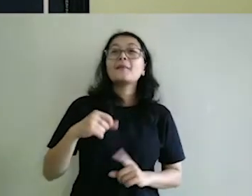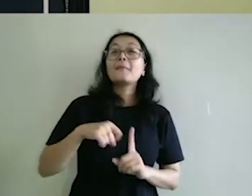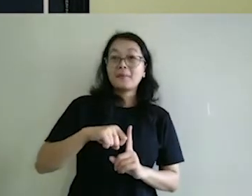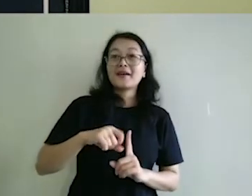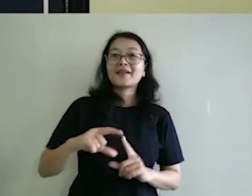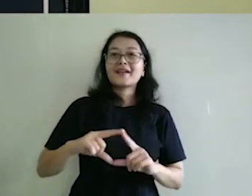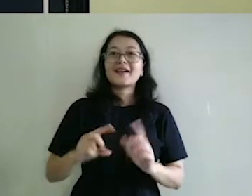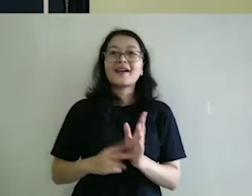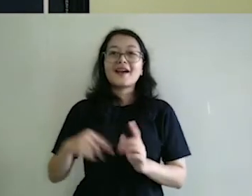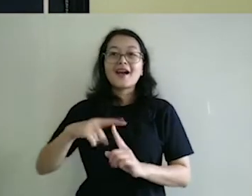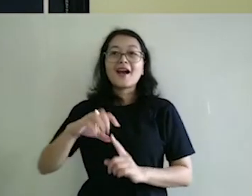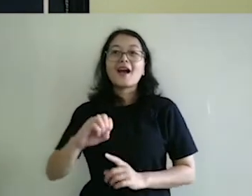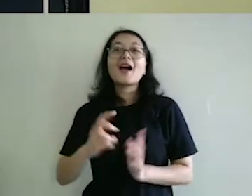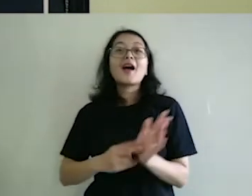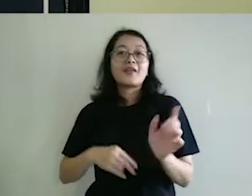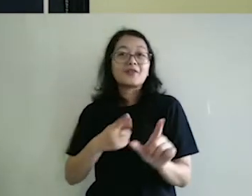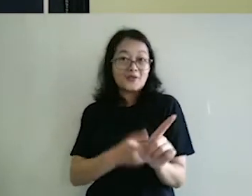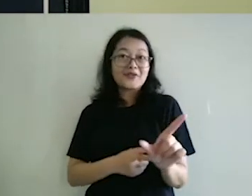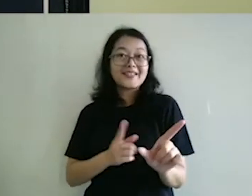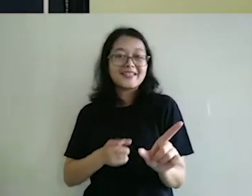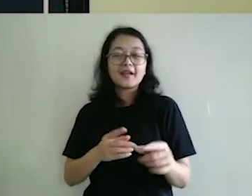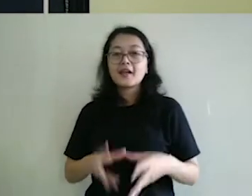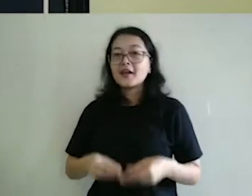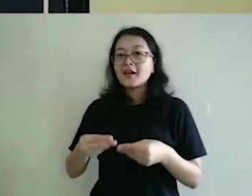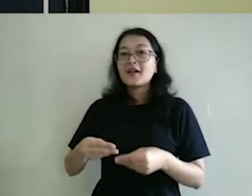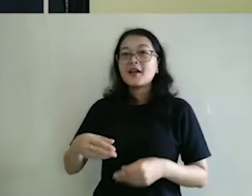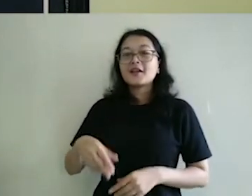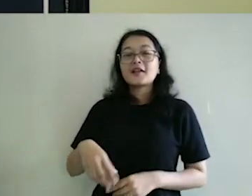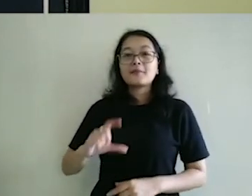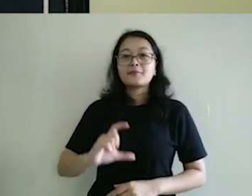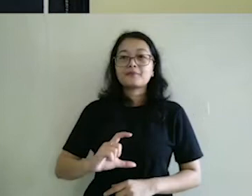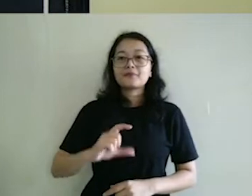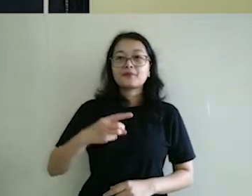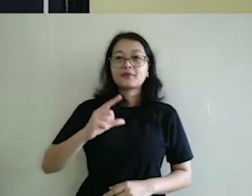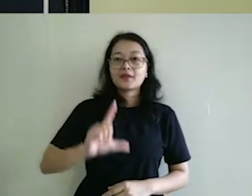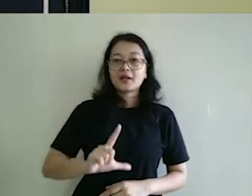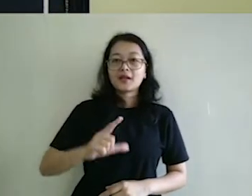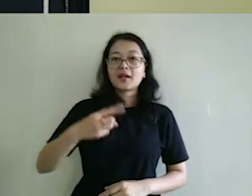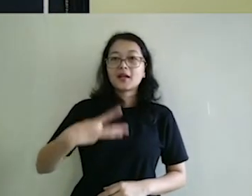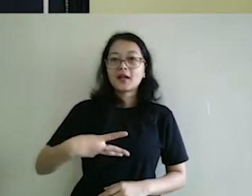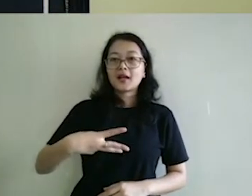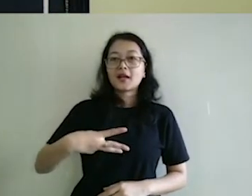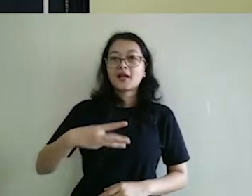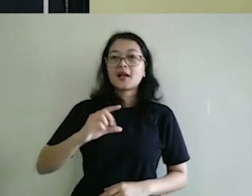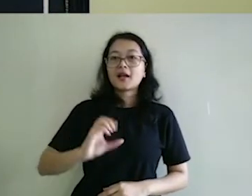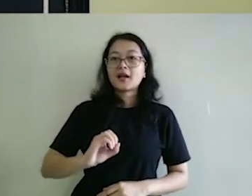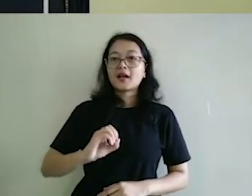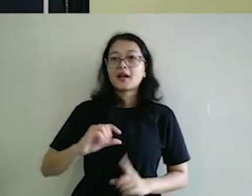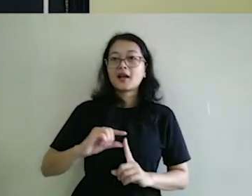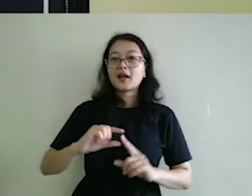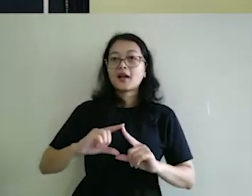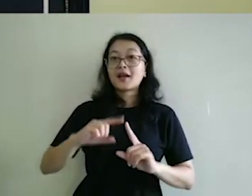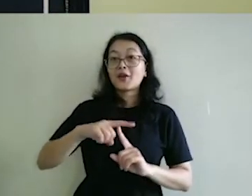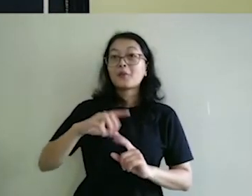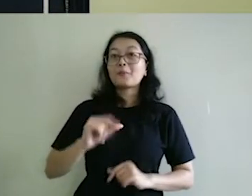Ceritanya, Cleopatra meminta para pelayannya untuk menyediakan mawar dan